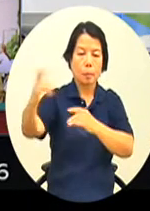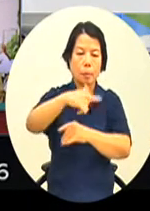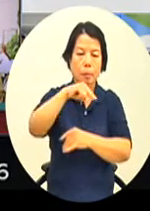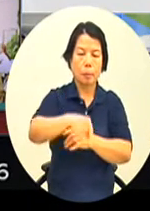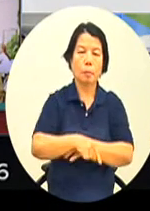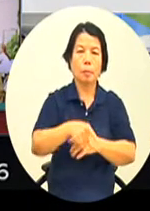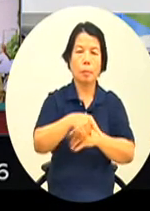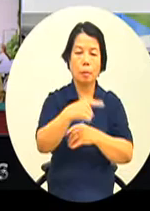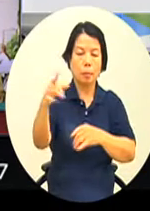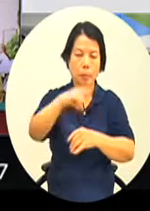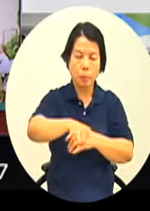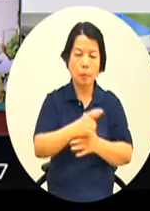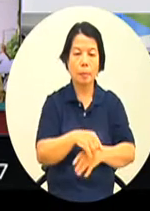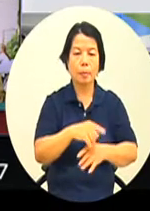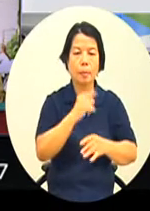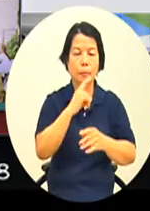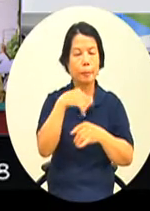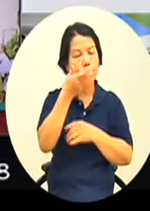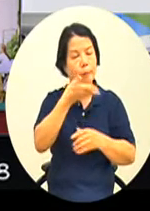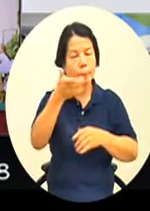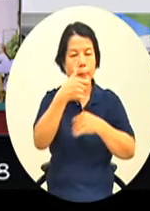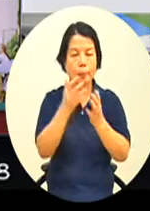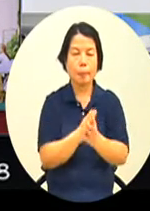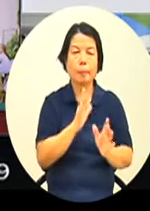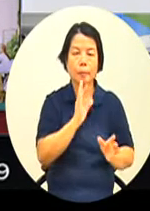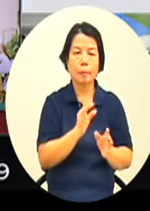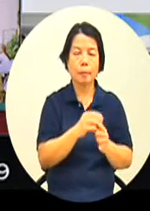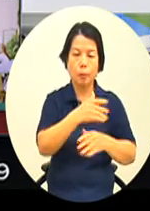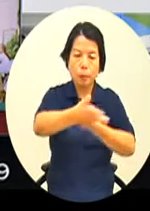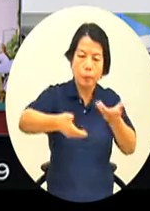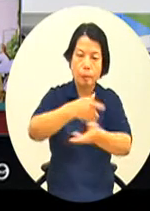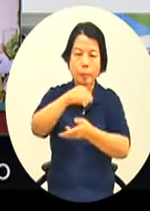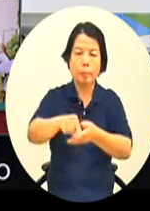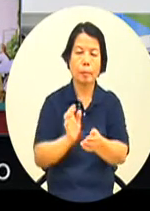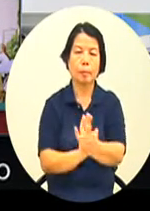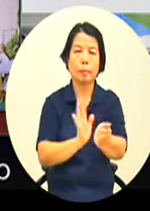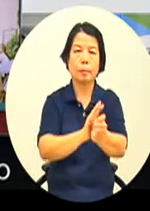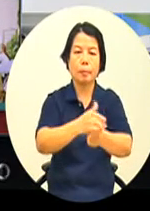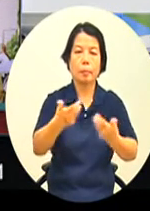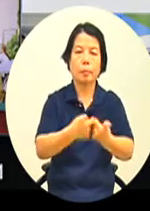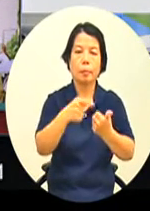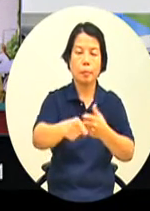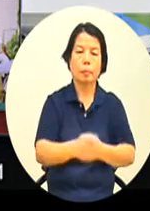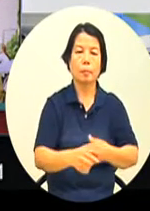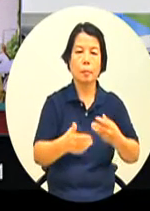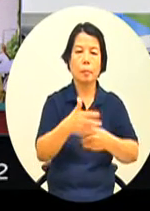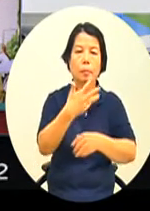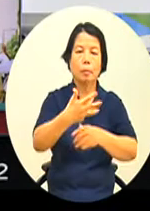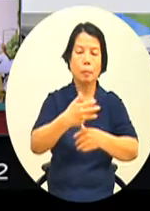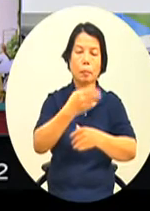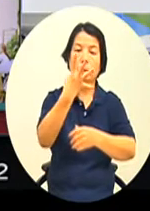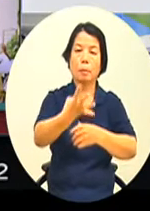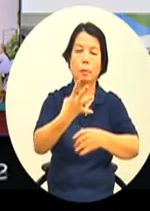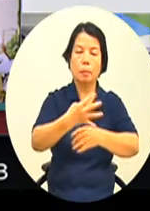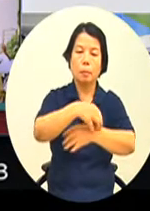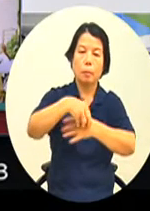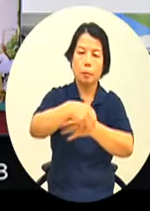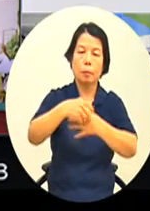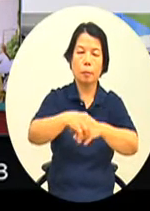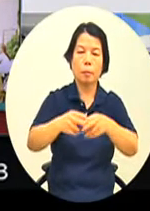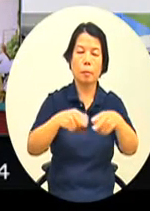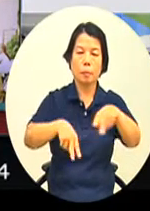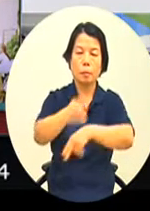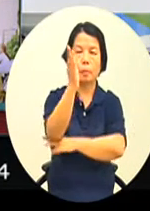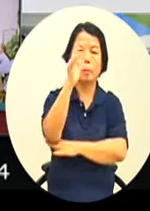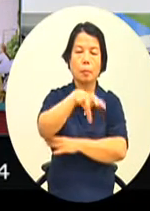期停留哦。那我们也和我们的外交部的国际合作交流基金会合作，在四维的市府中庭哈展出了这个台湾在国际合作